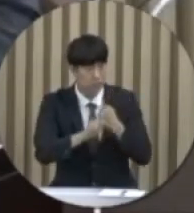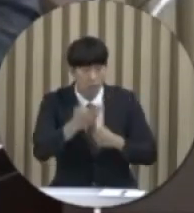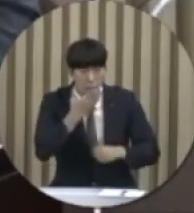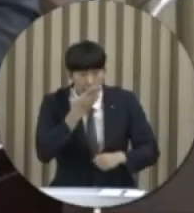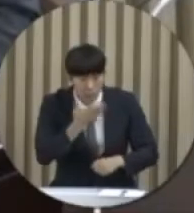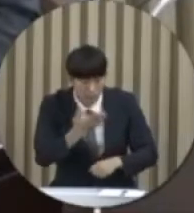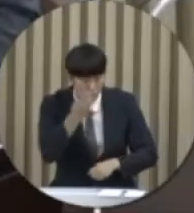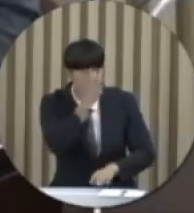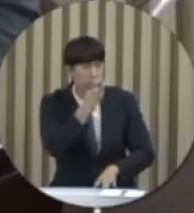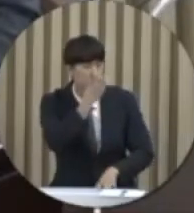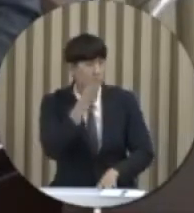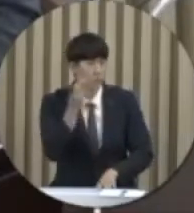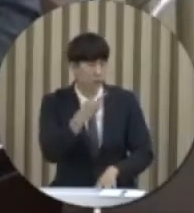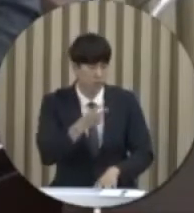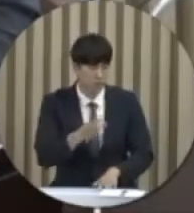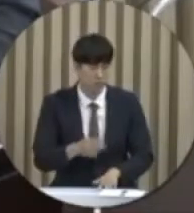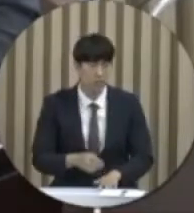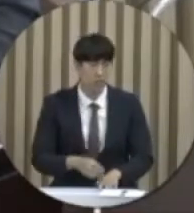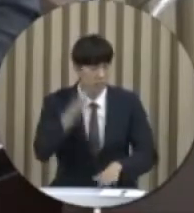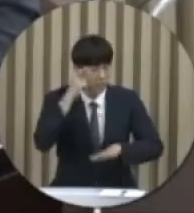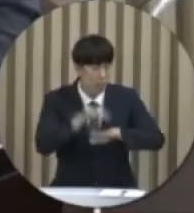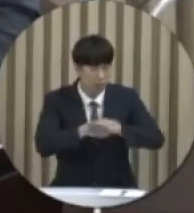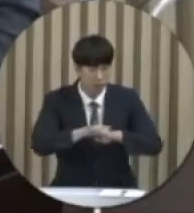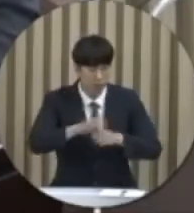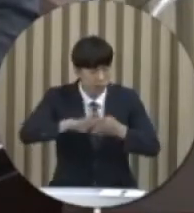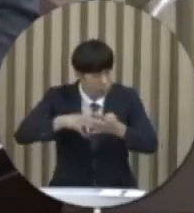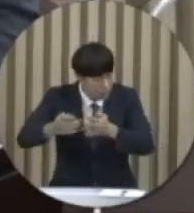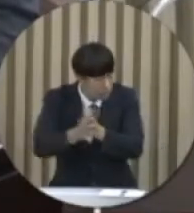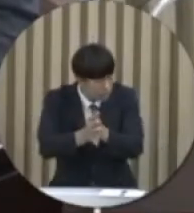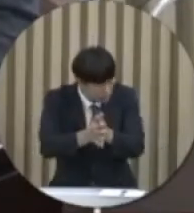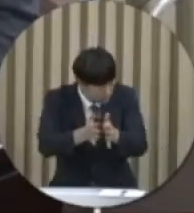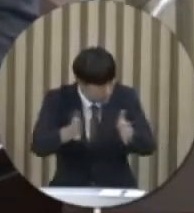그다음 실시계획 설계, 그다음 공사 이렇게 진행이